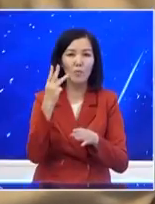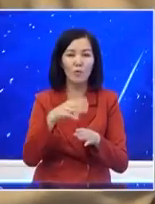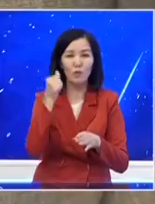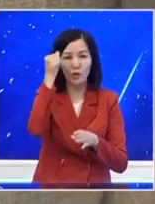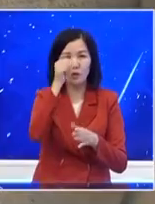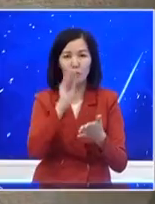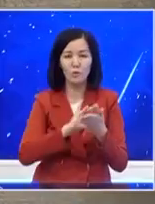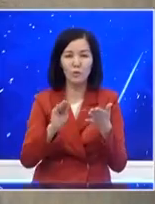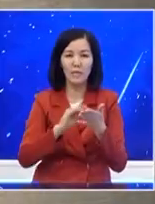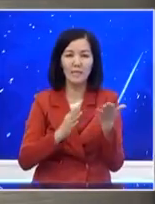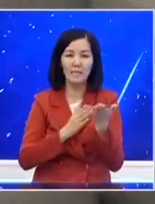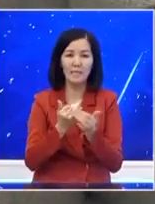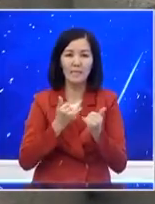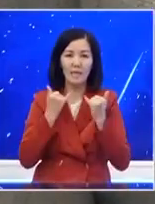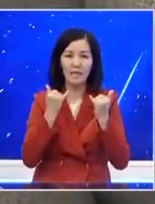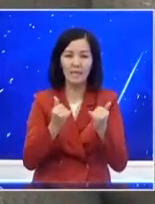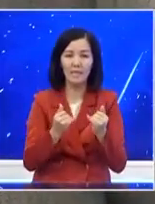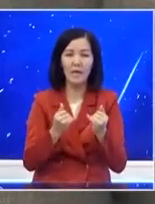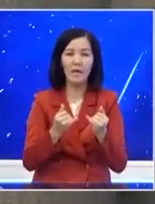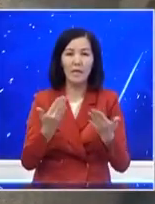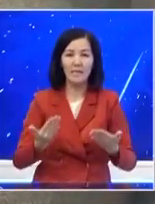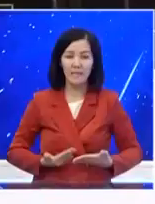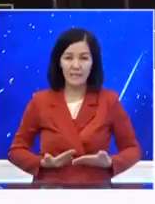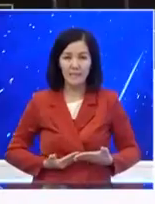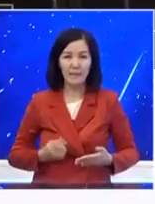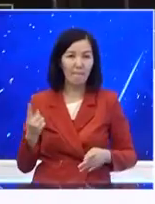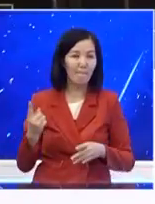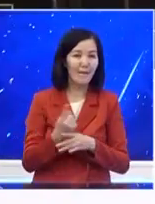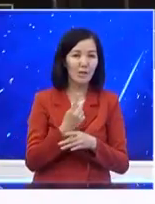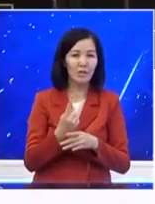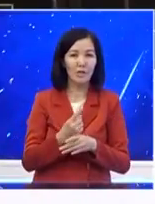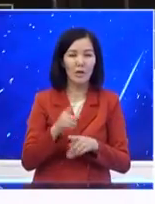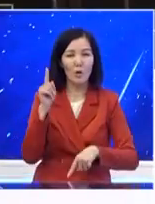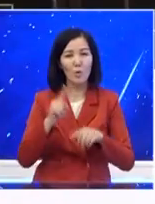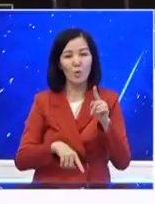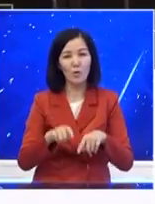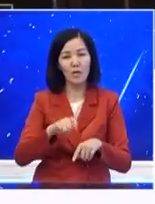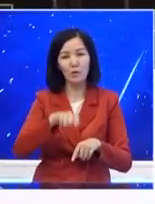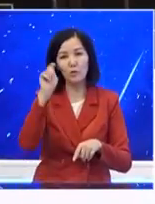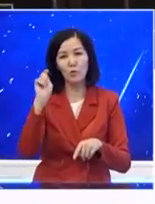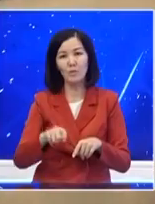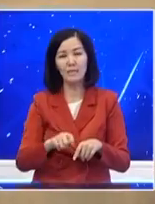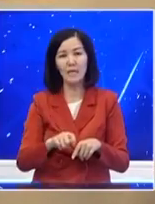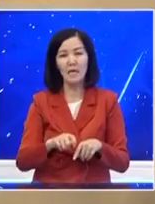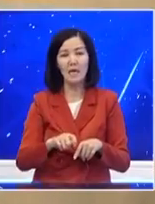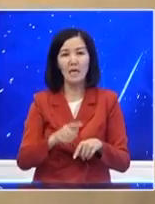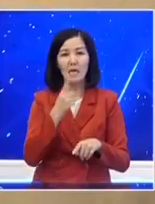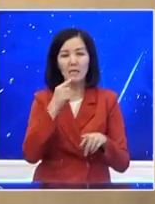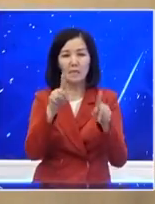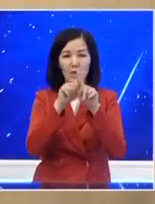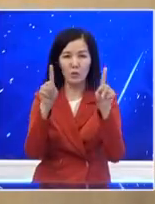ғұмырын журналистика саласына арнады. Көз тірісінде бірінші дәрежелі отан соғысы, Қызыл жұлдыз